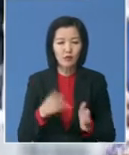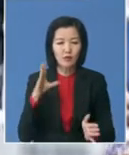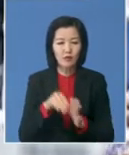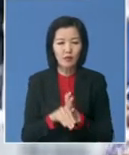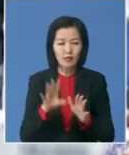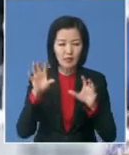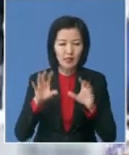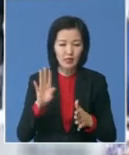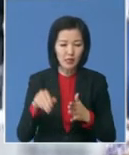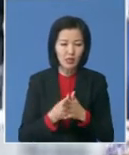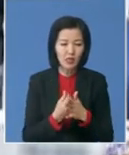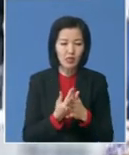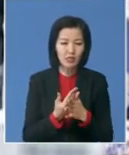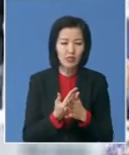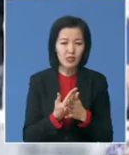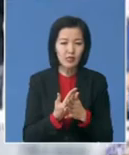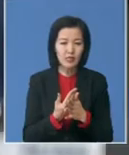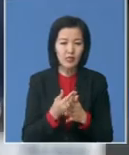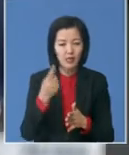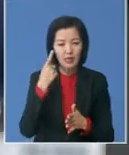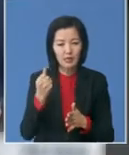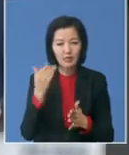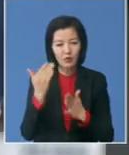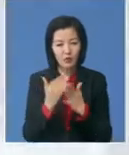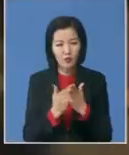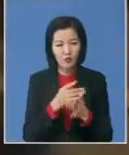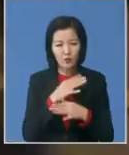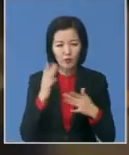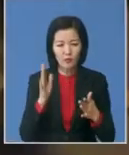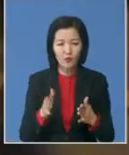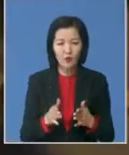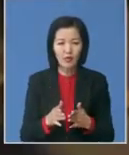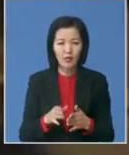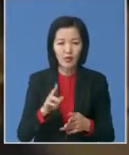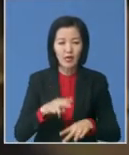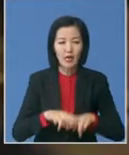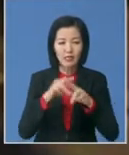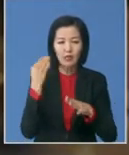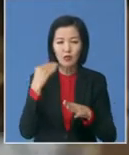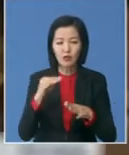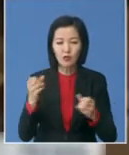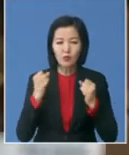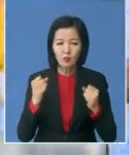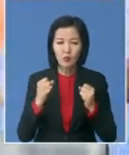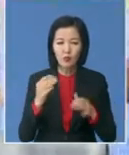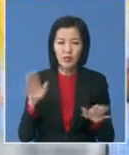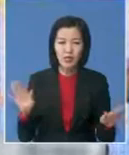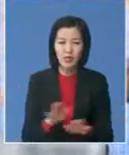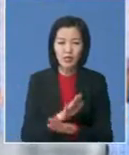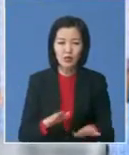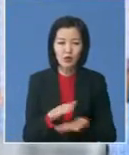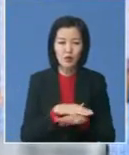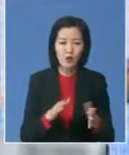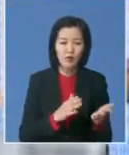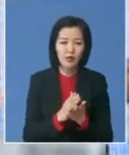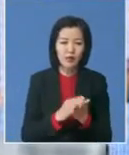бір жаңашылдық ескерту жасауға бағытталған кодекс баптары көбейеді. Елордада үздік спортшылар мен әншілерге және қоғам қайраткерлеріне